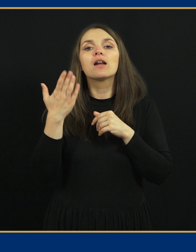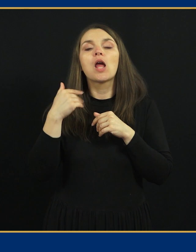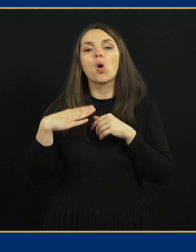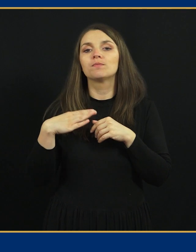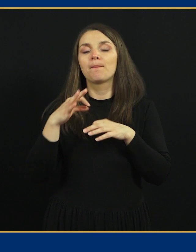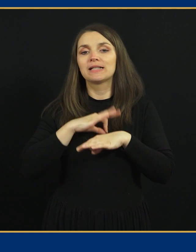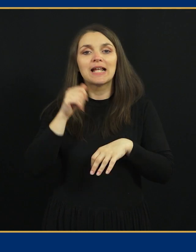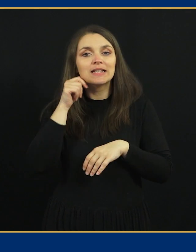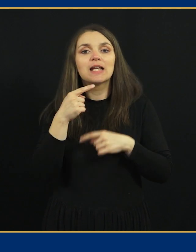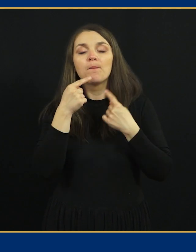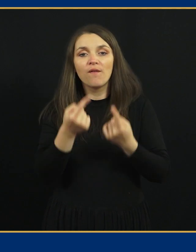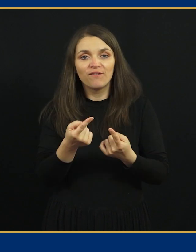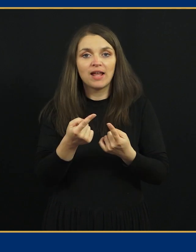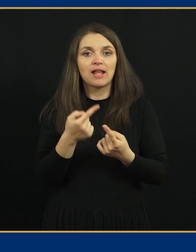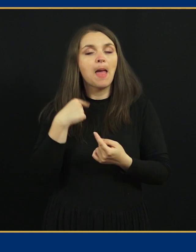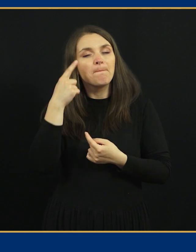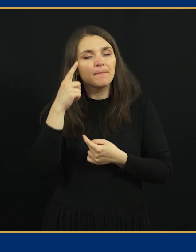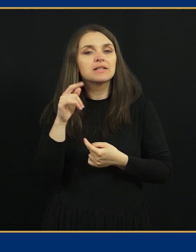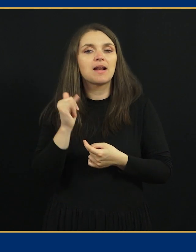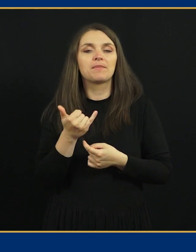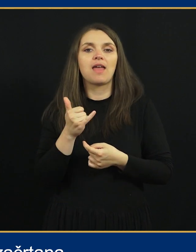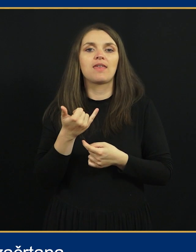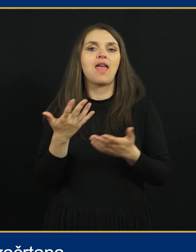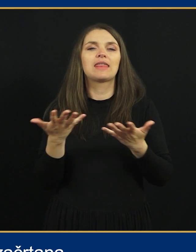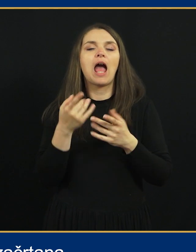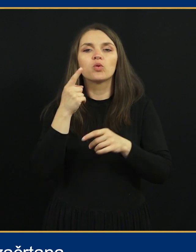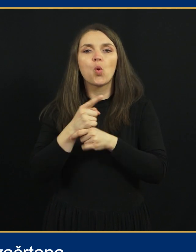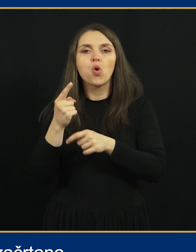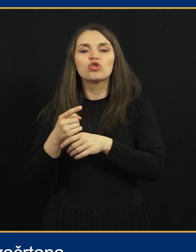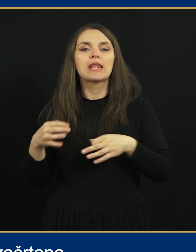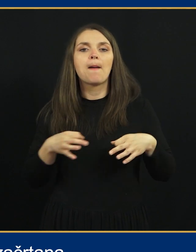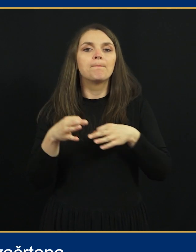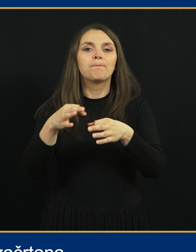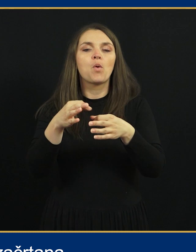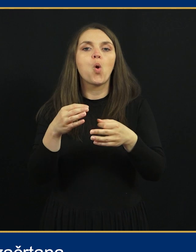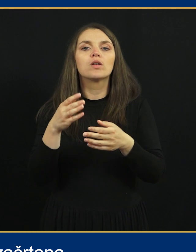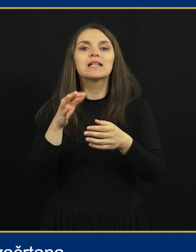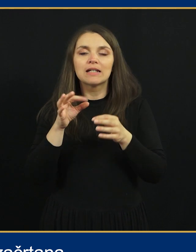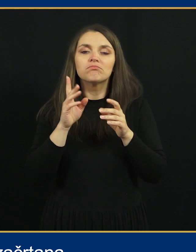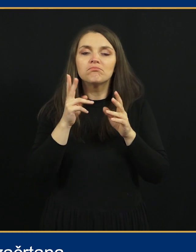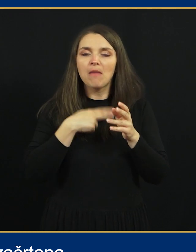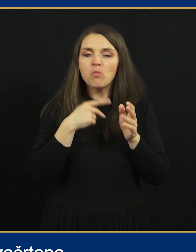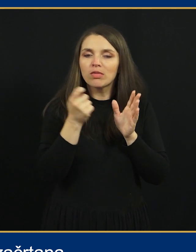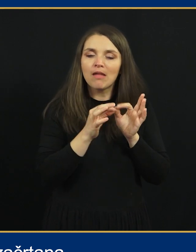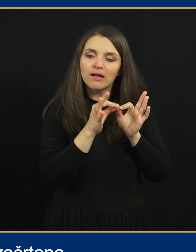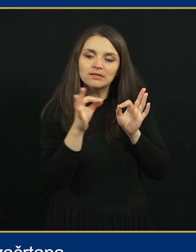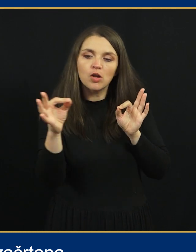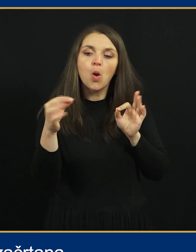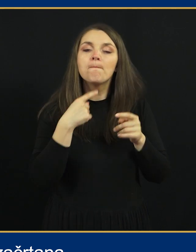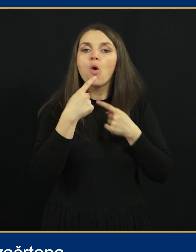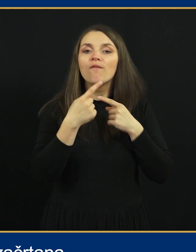se s tem, kar je gospa predsednica povedala. Mislim, da je neka določena pot